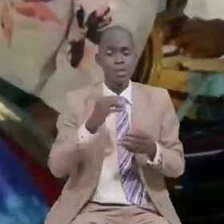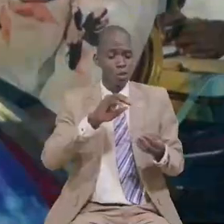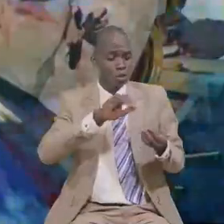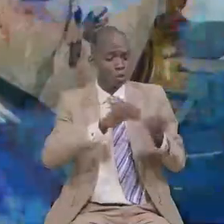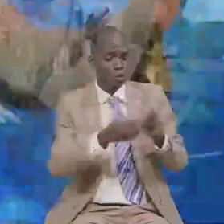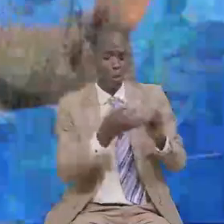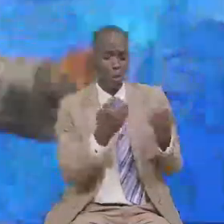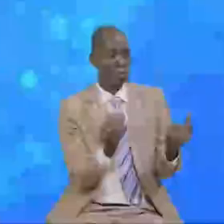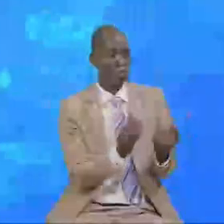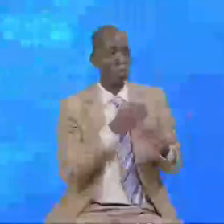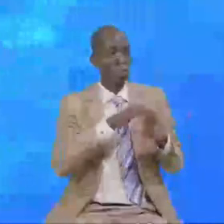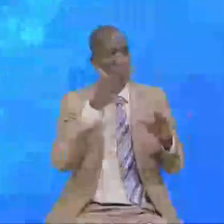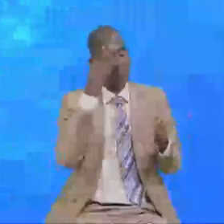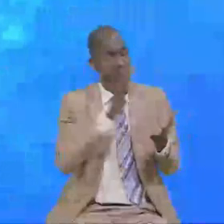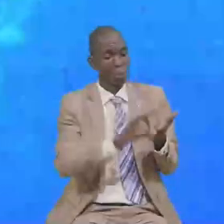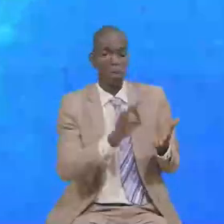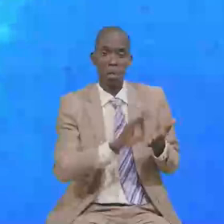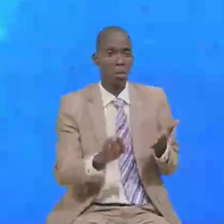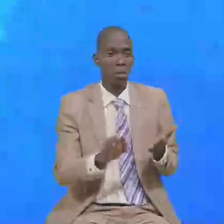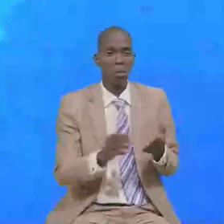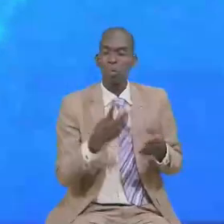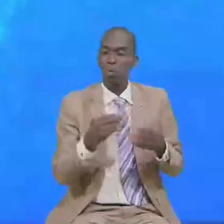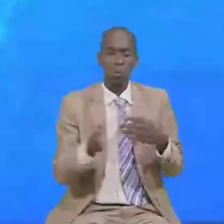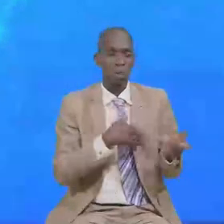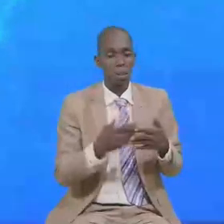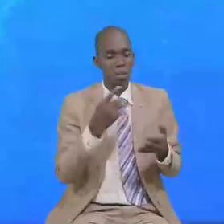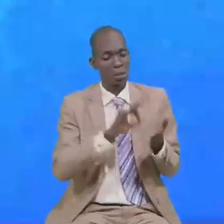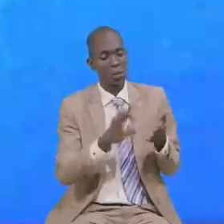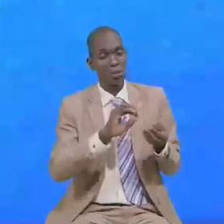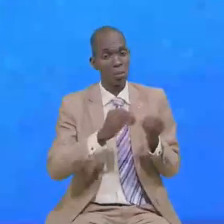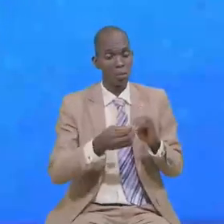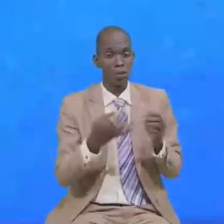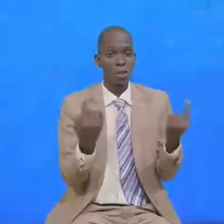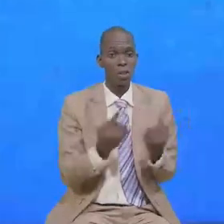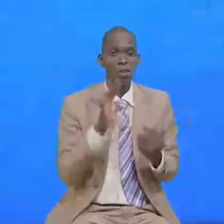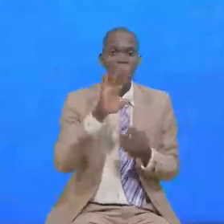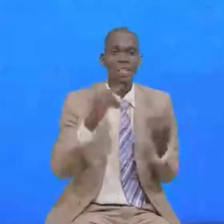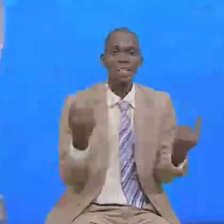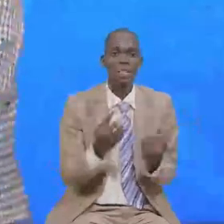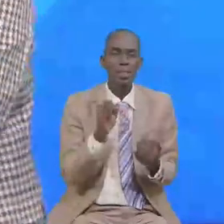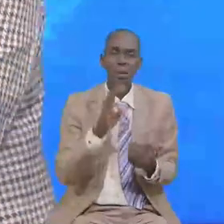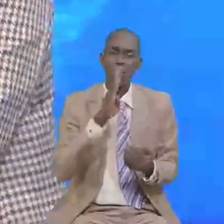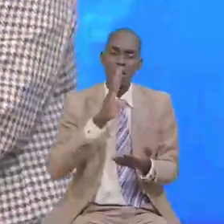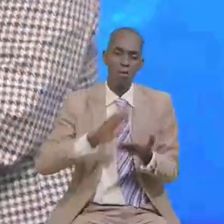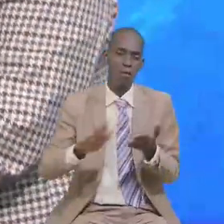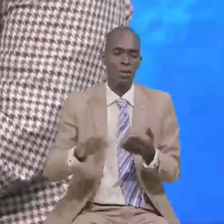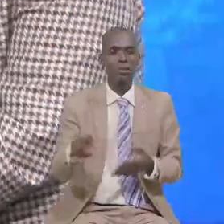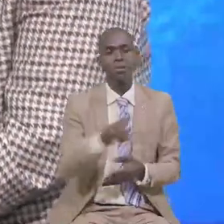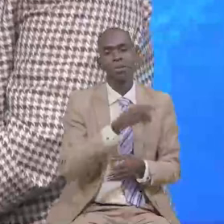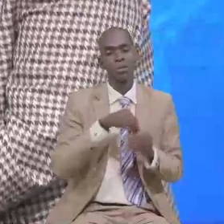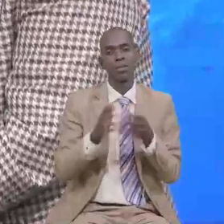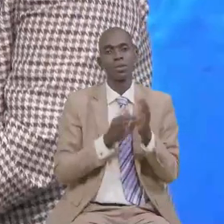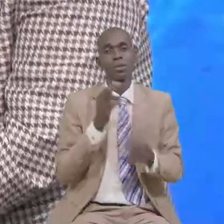On ne connaît pas le nombre des péchés qu'il a commis. Quel que soit le nombre des péchés commis, dit que tes